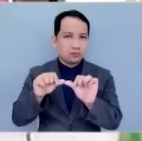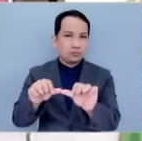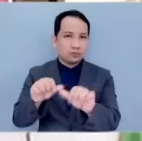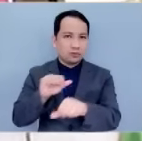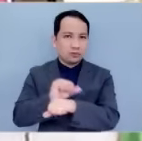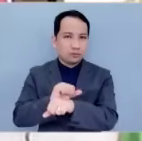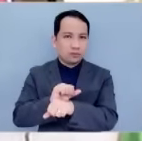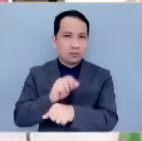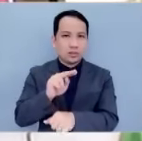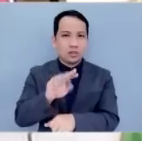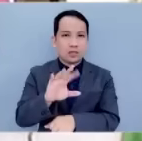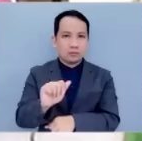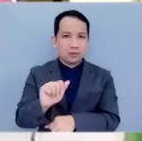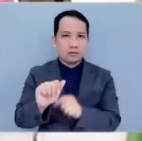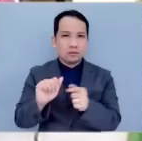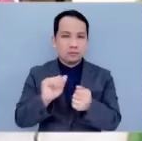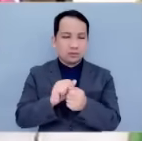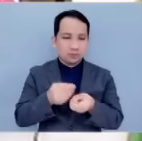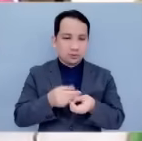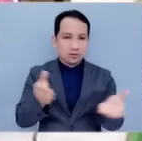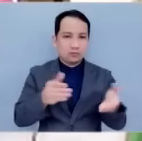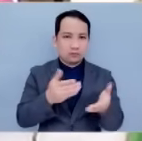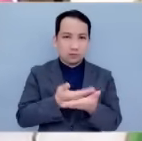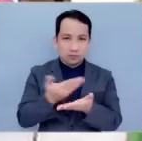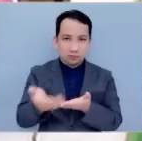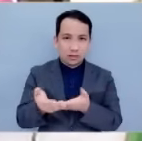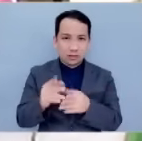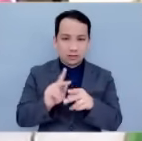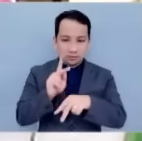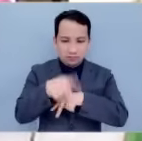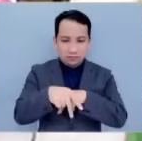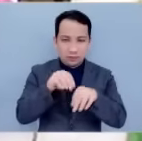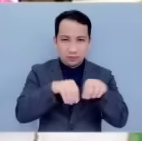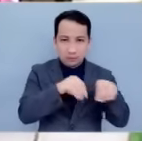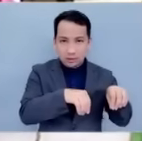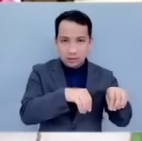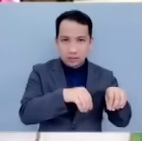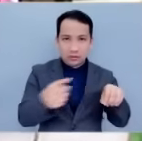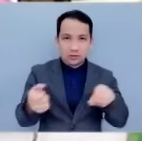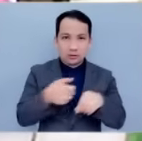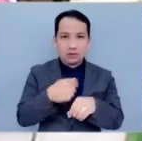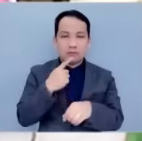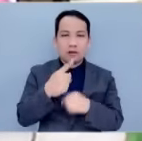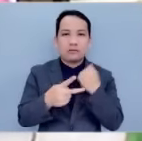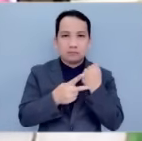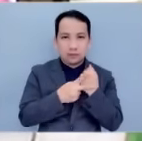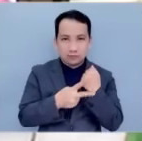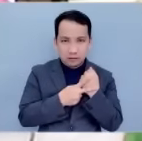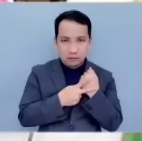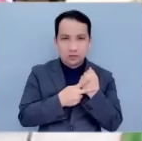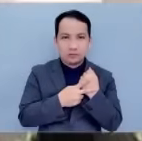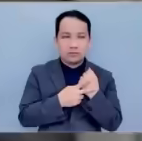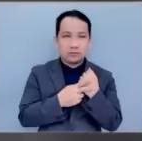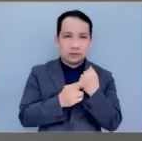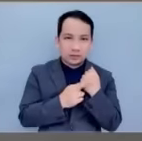NFA, kabilang pamimili ng palay sa mga magsasaka para tiyaking may buffer stock o reserba ang ahensya.